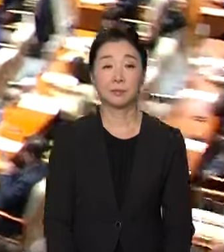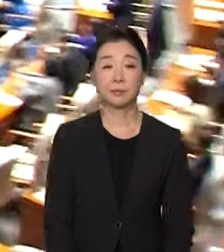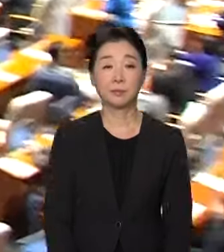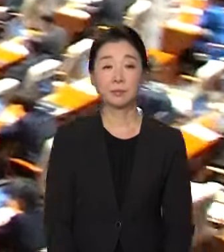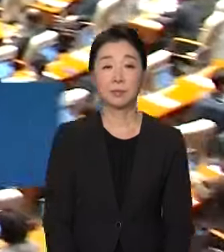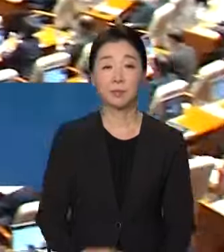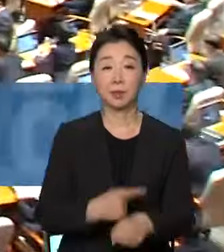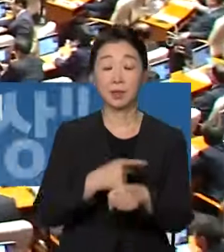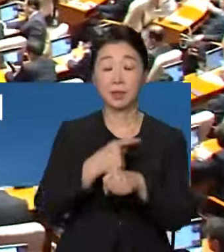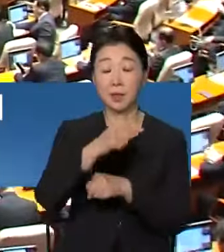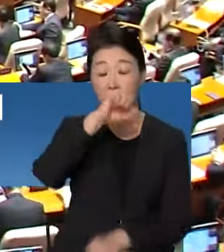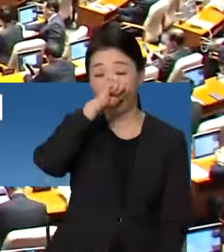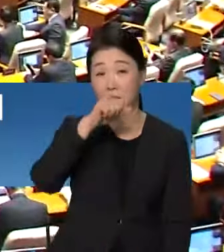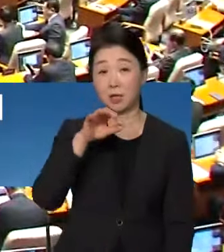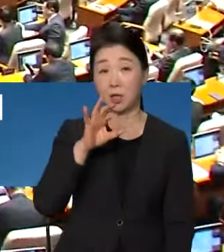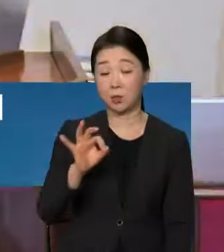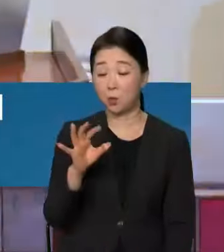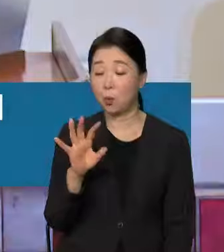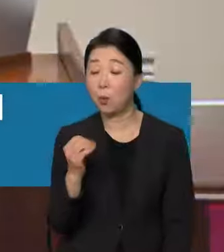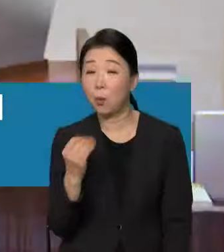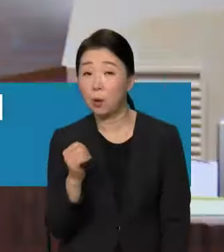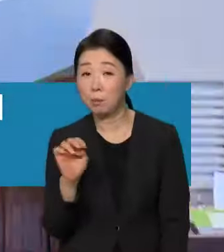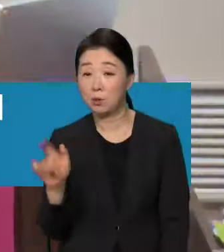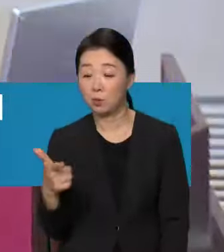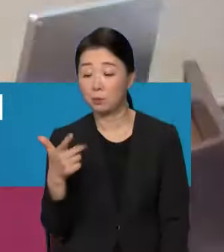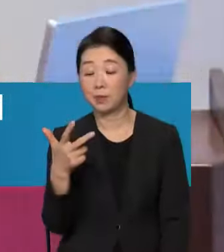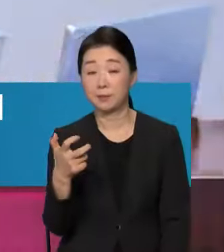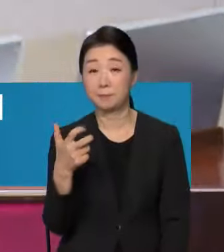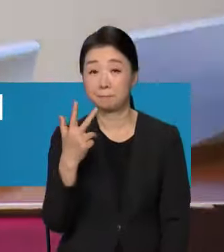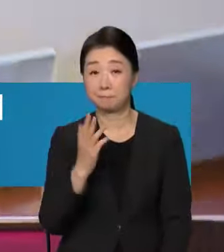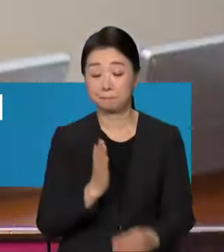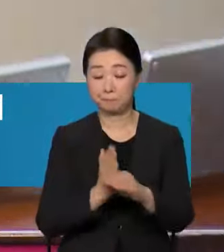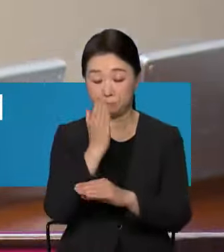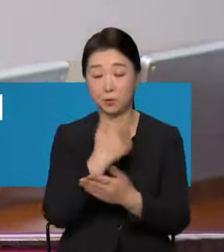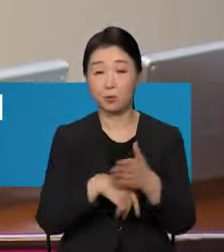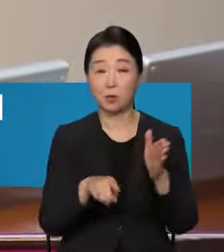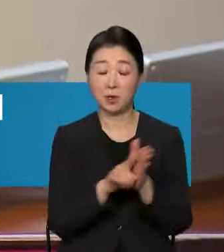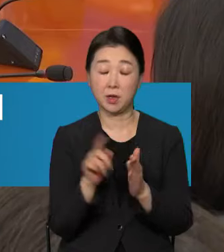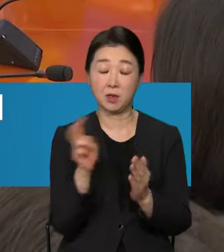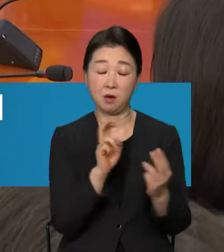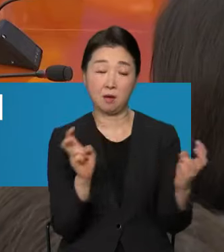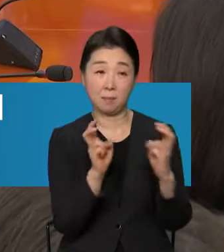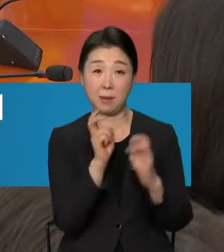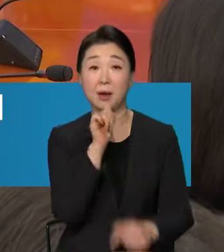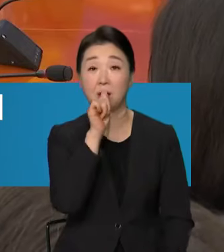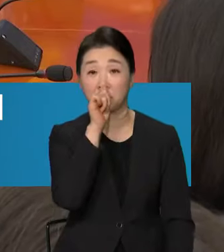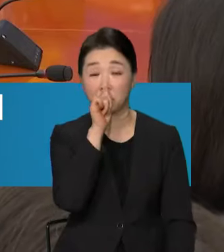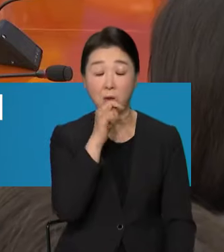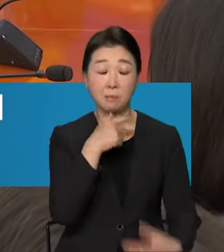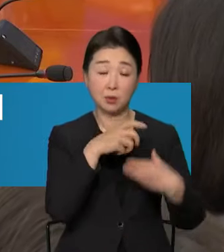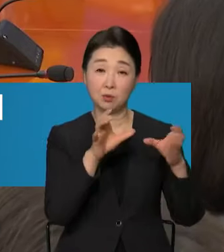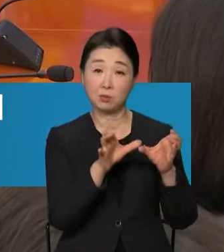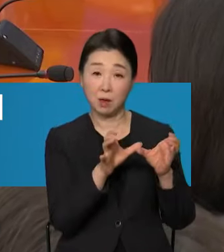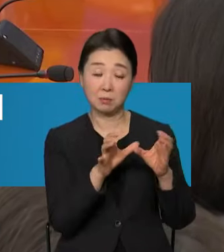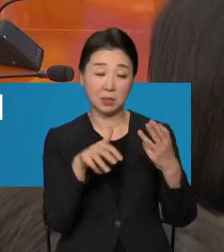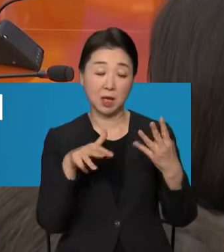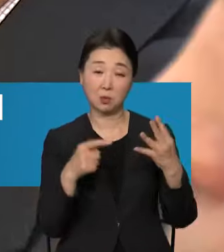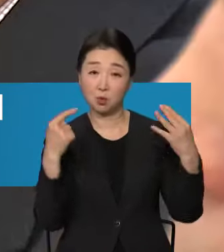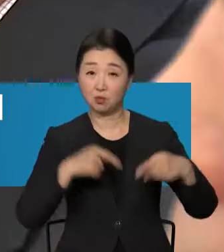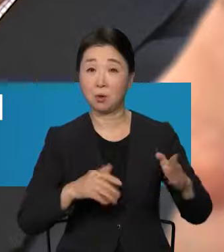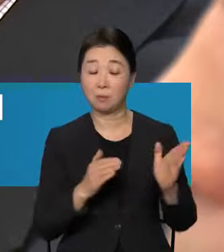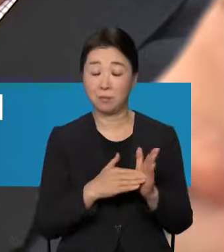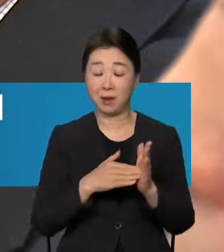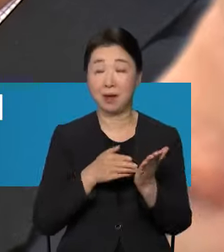내년 677조 원 규모의 예산안 처리를 놓고 여야가 강하게 맞섰습니다. 민주당은 4조 원 줄인 예산안을